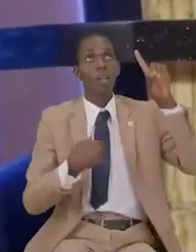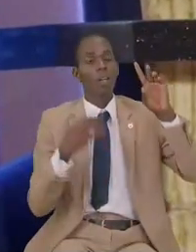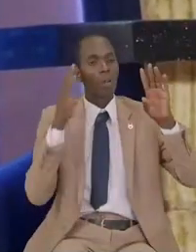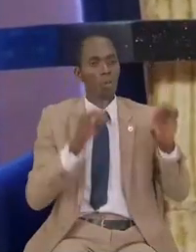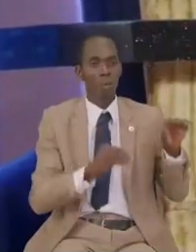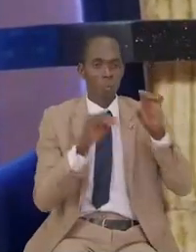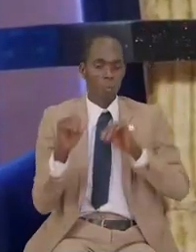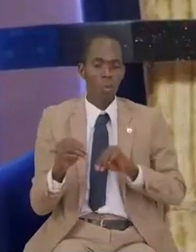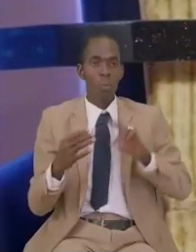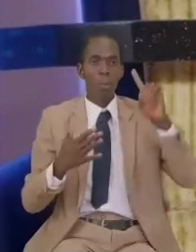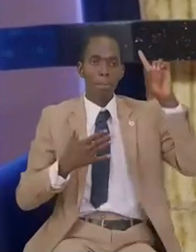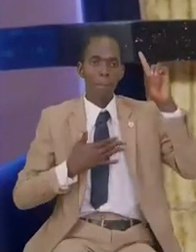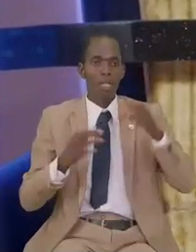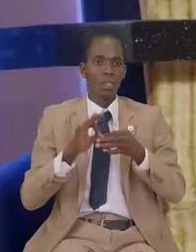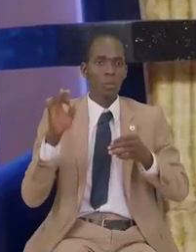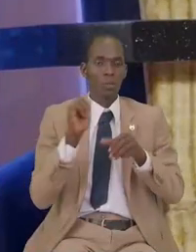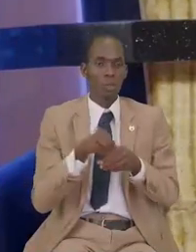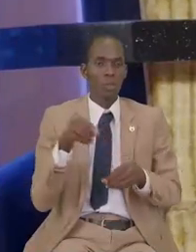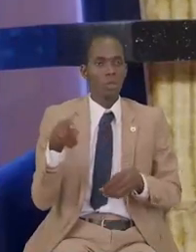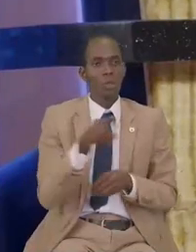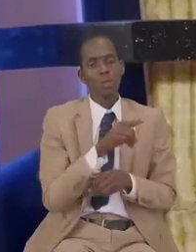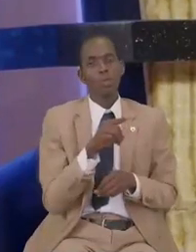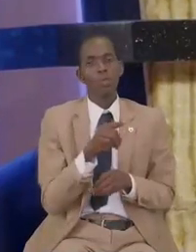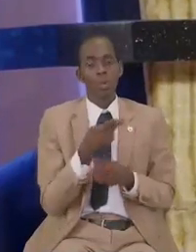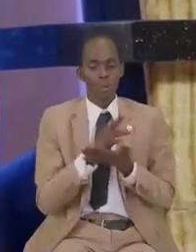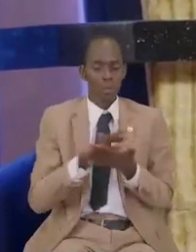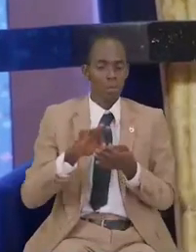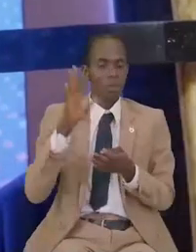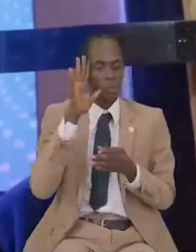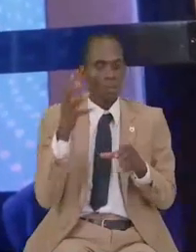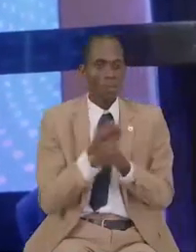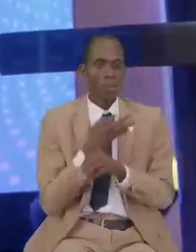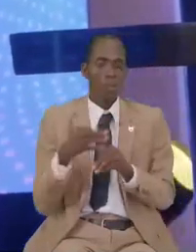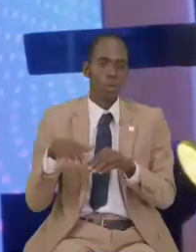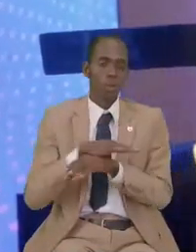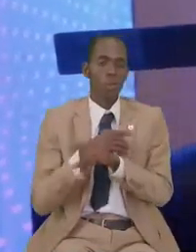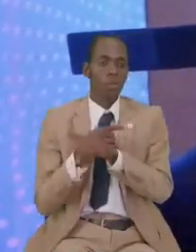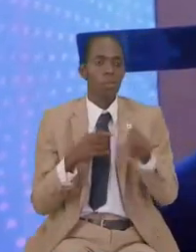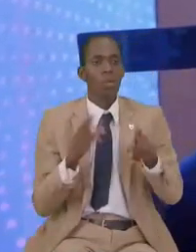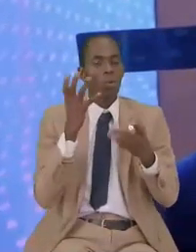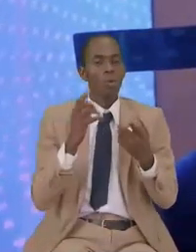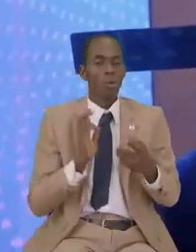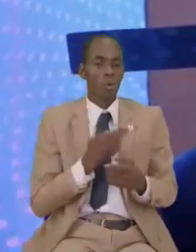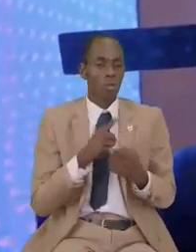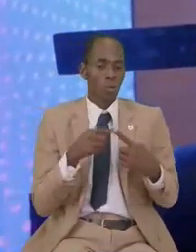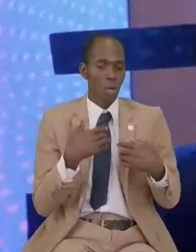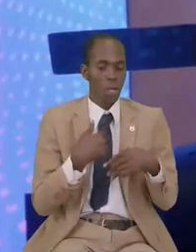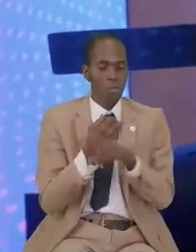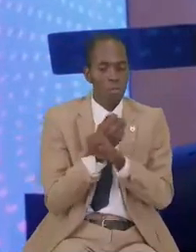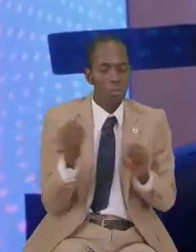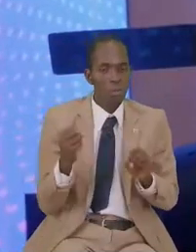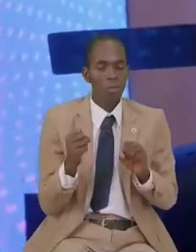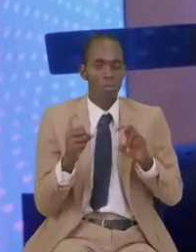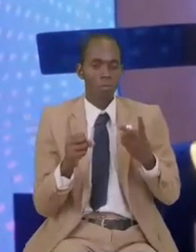de pierre, je vous donnerai un cœur de chair. Ça, c'est la sanctification. Verset 27, je mettrai mon esprit en